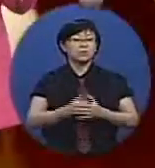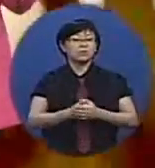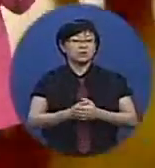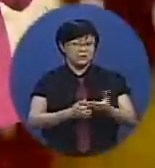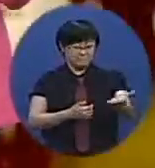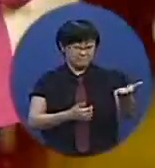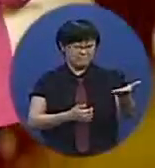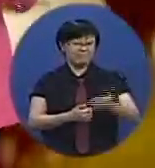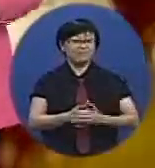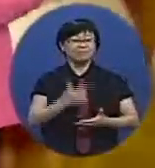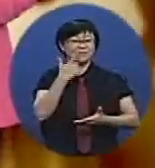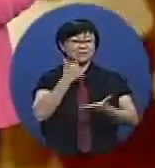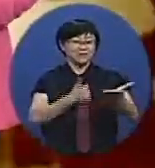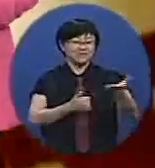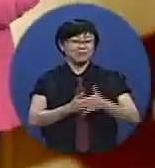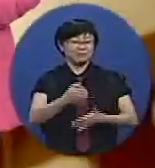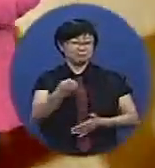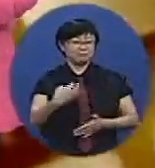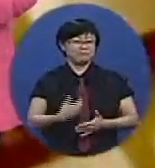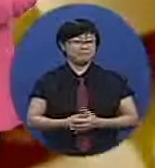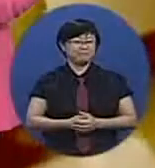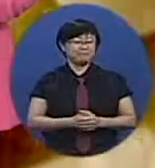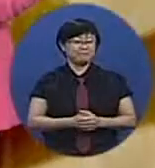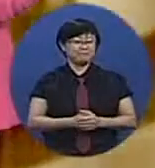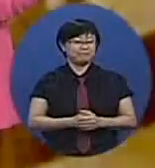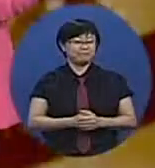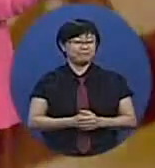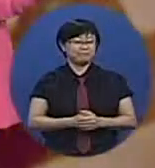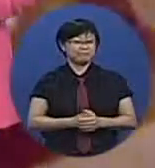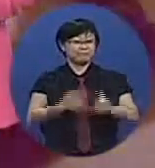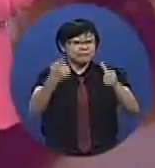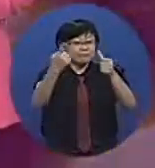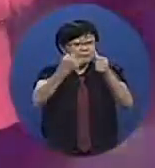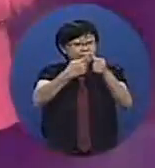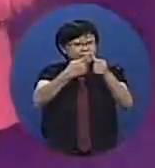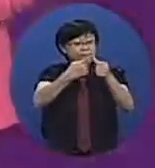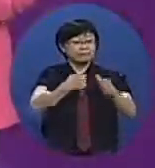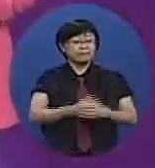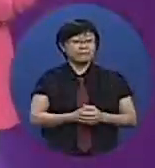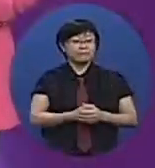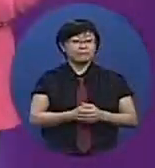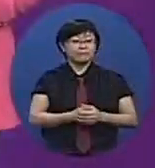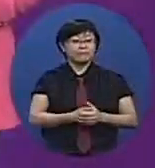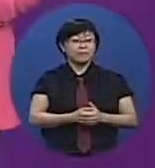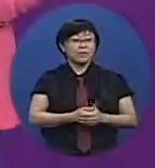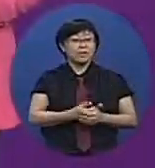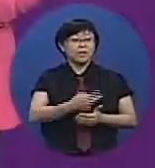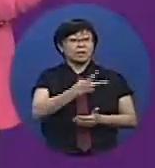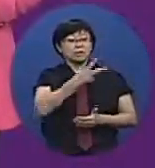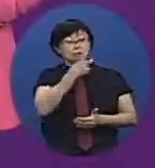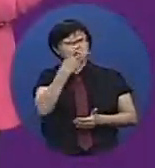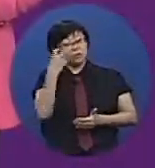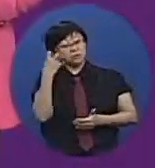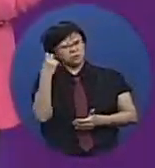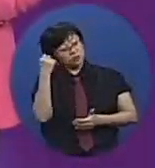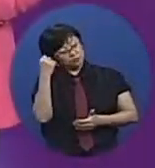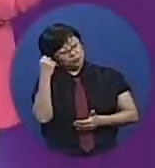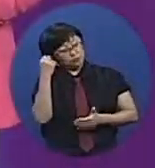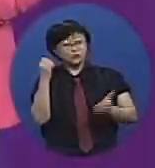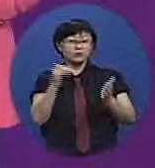예 우리 저기 한 말씀 좀 해 주세요. 첫째 그 네. 그 잠을 좀 푹 자고 네.